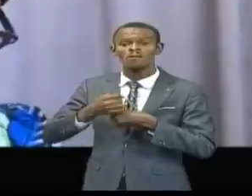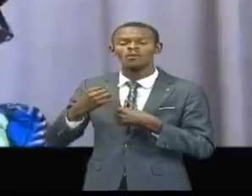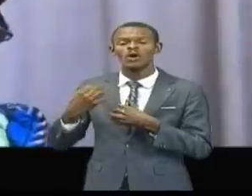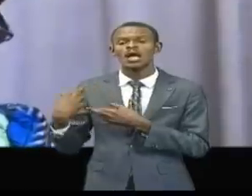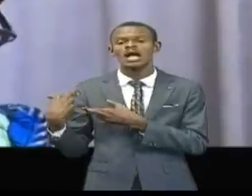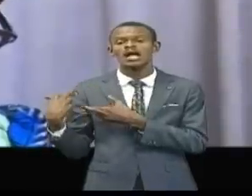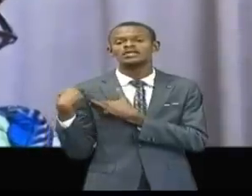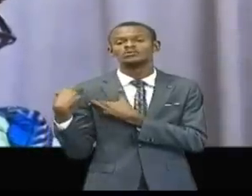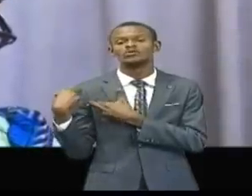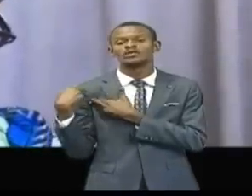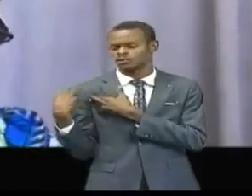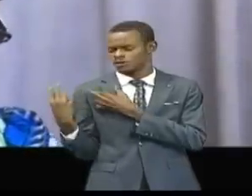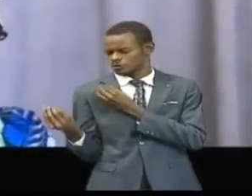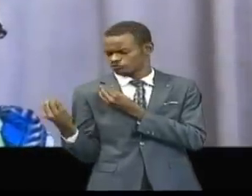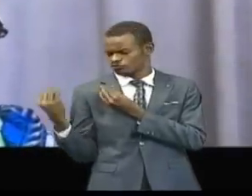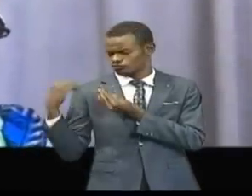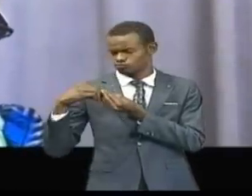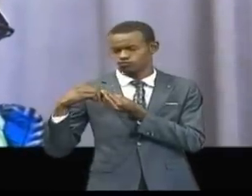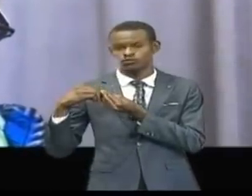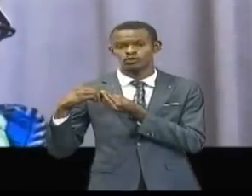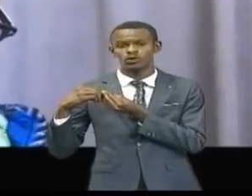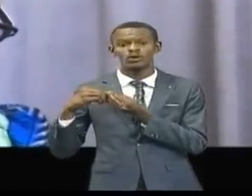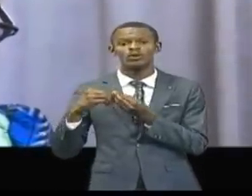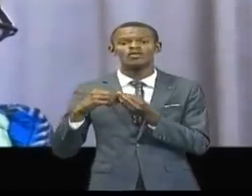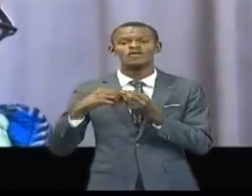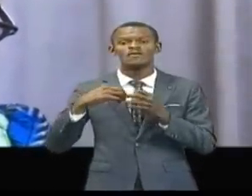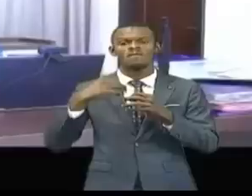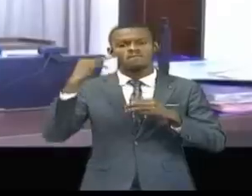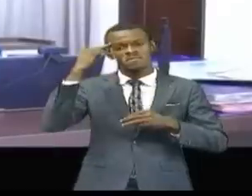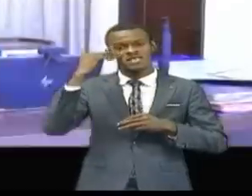masse salariale des agents et fonctionnaires de l'État.